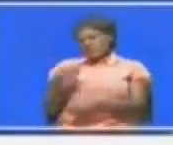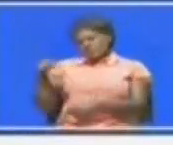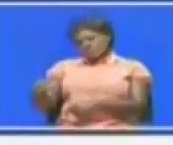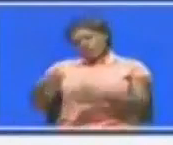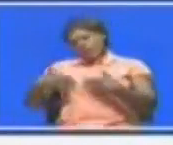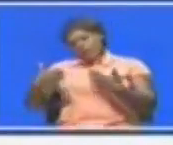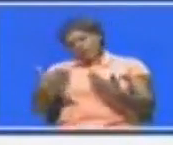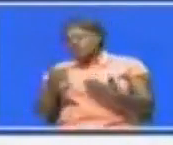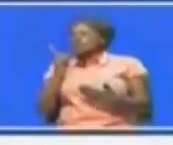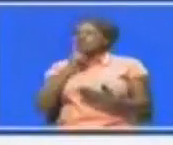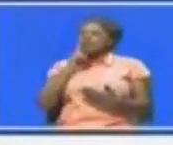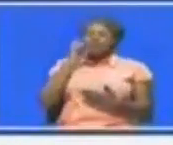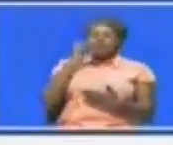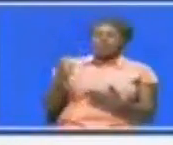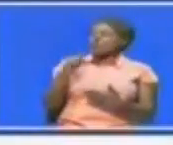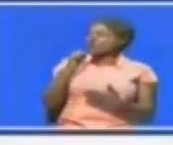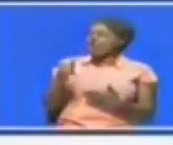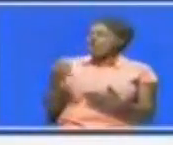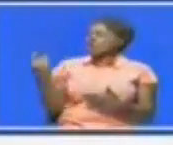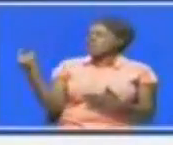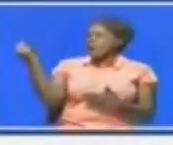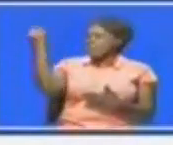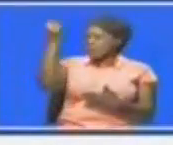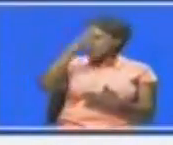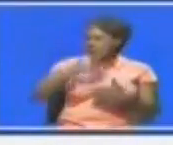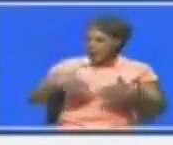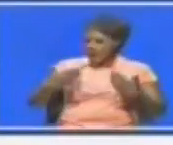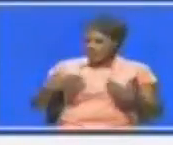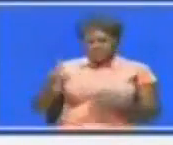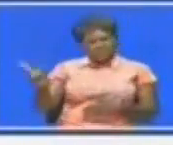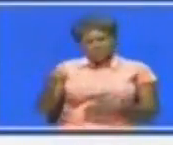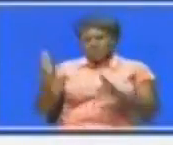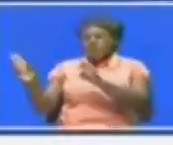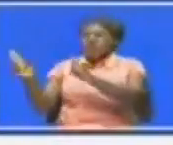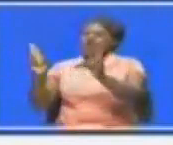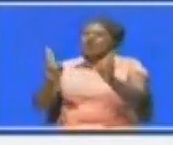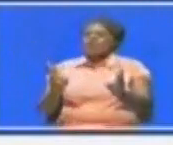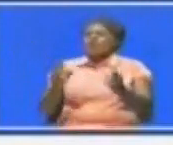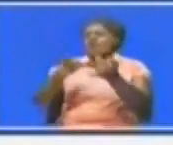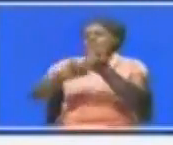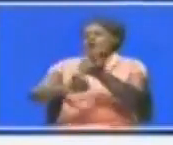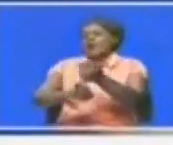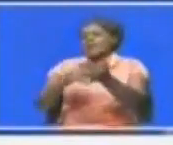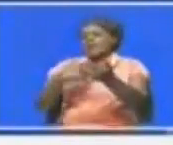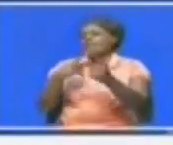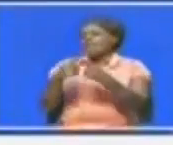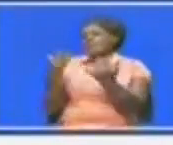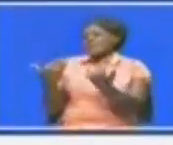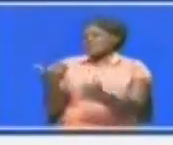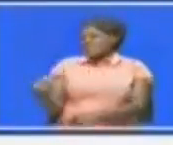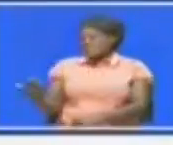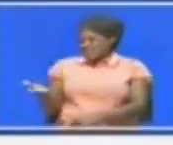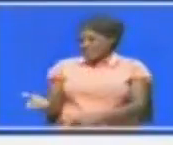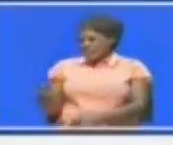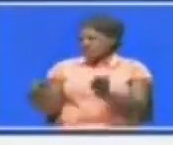kesho una furaha. Huwezi kuwa na furaha kuanzia Januari mpaka Disemba. Haya ni mambo ya kawaida yako kwa ndoa. Lakini watoto wa saizi ya